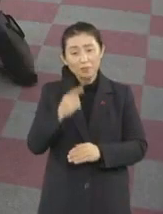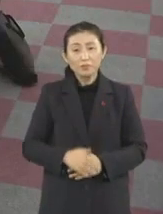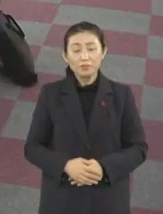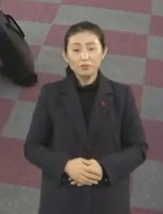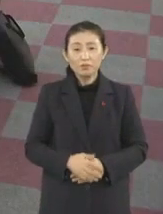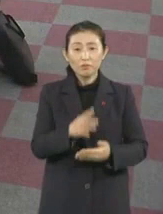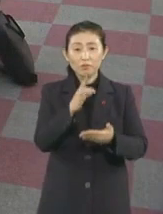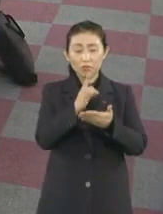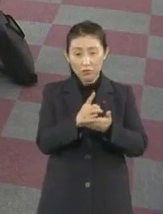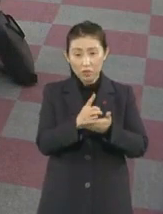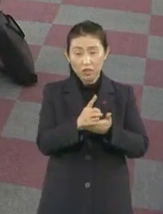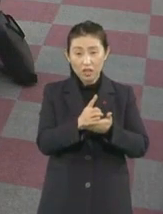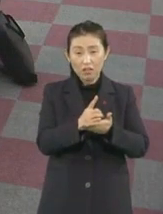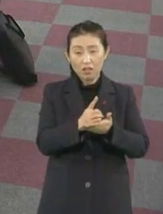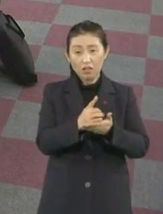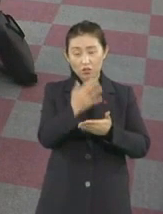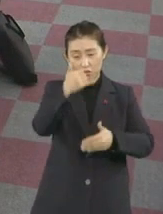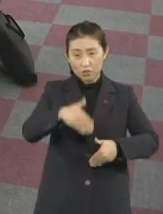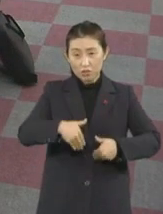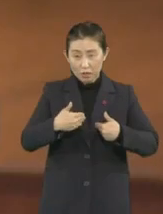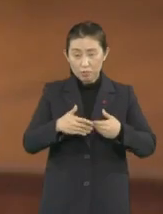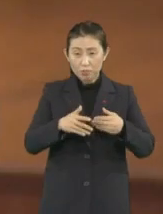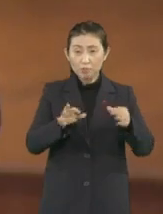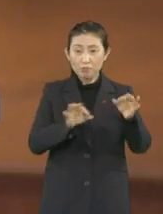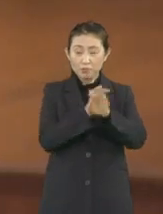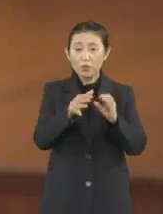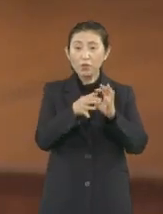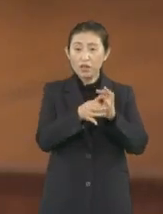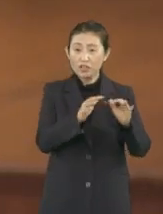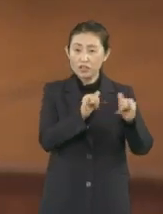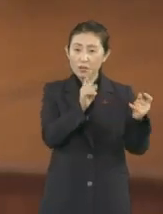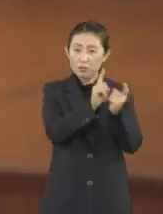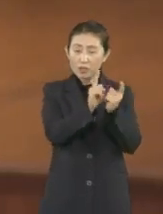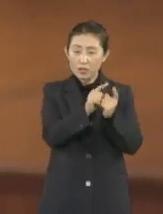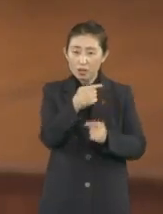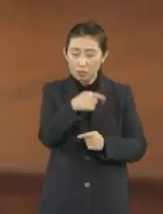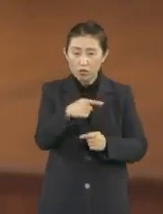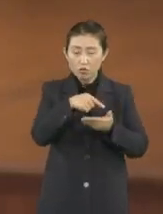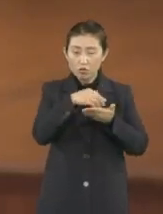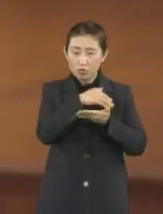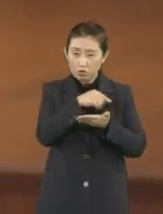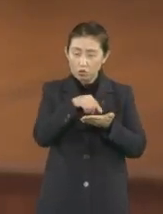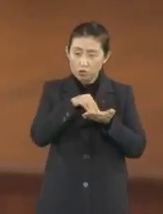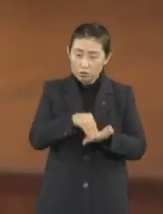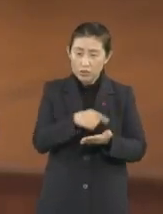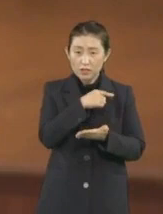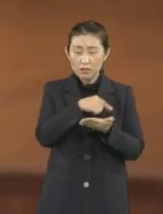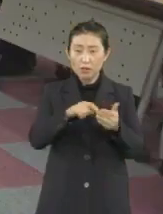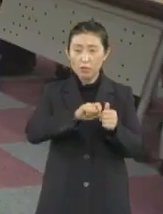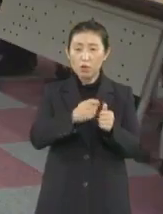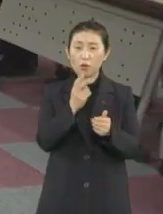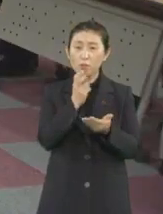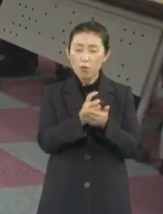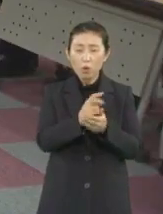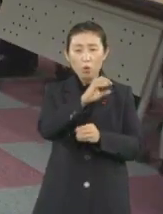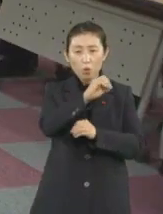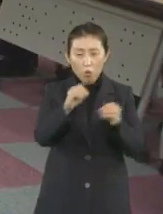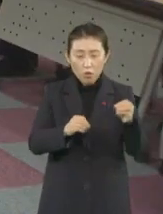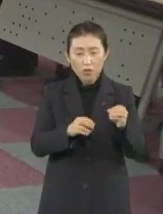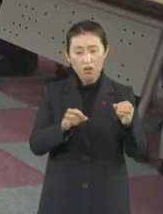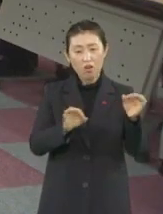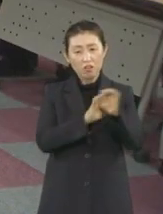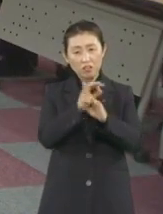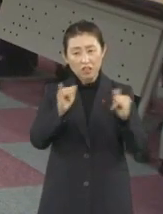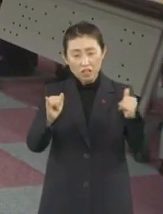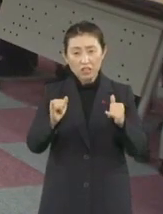천안 충남 북부 상공회의소에서 는 경제계 이슈인 중대 재 접어 퍼가 전에 기업인들의 경영의 질을 축소시키는 법안